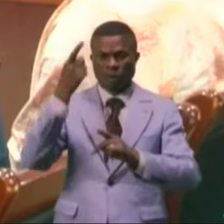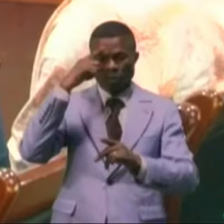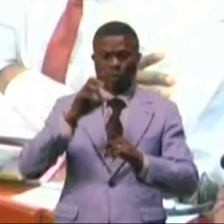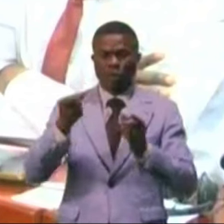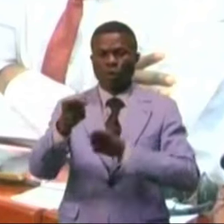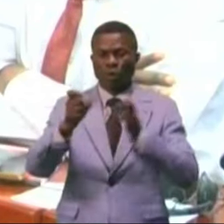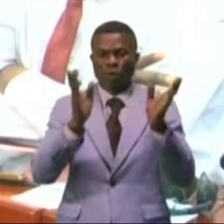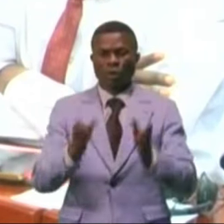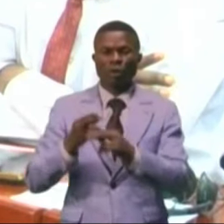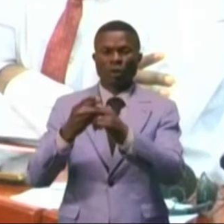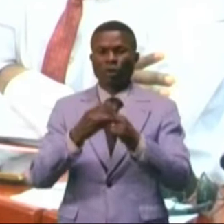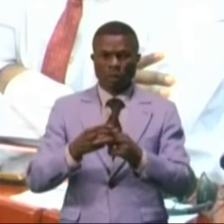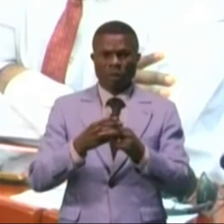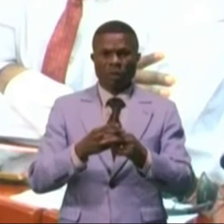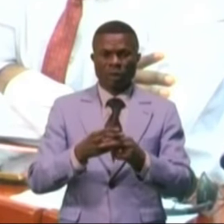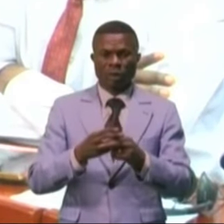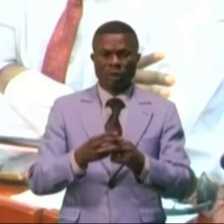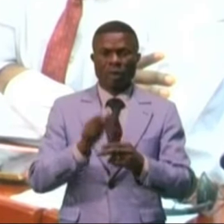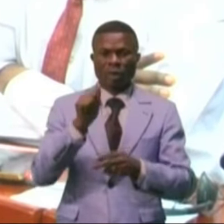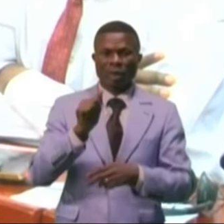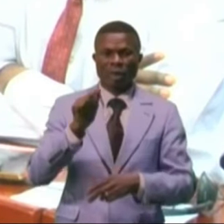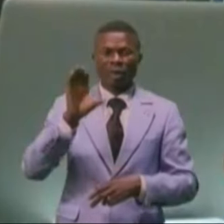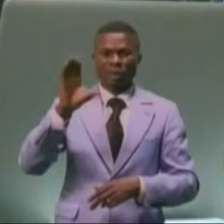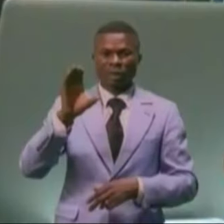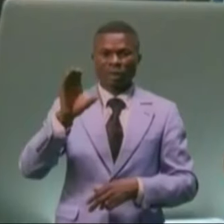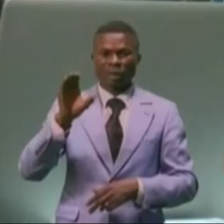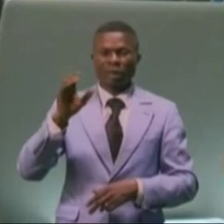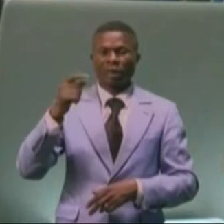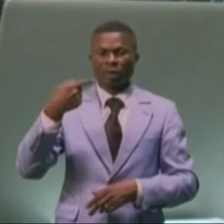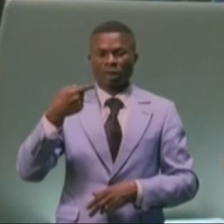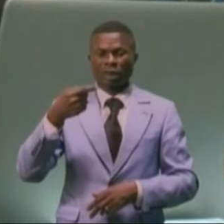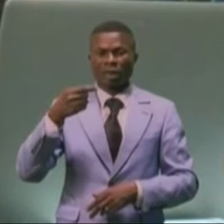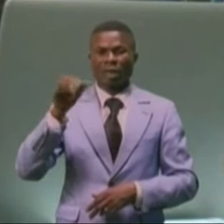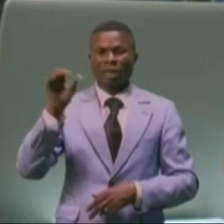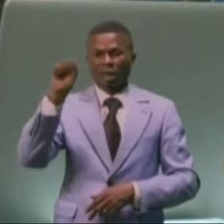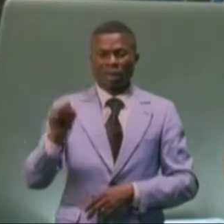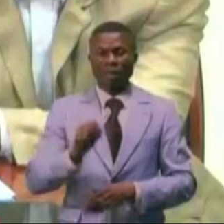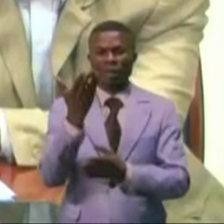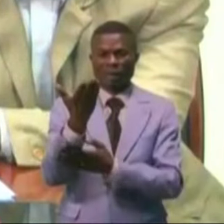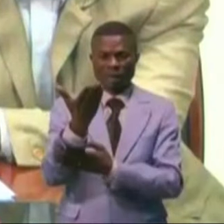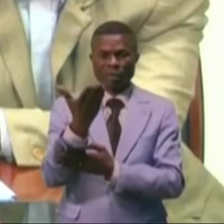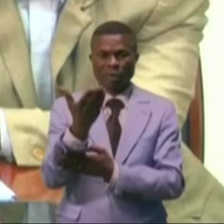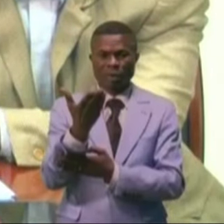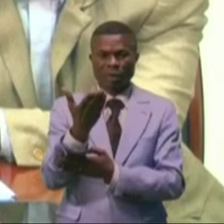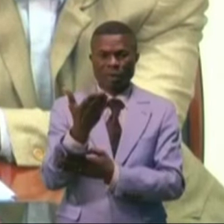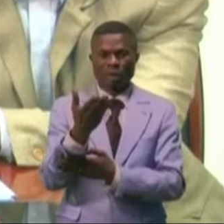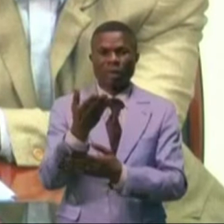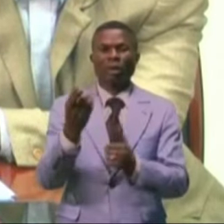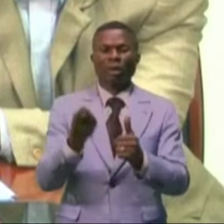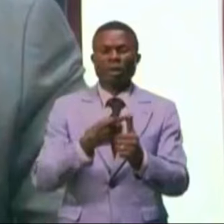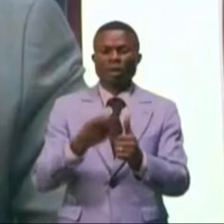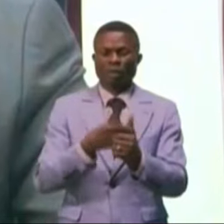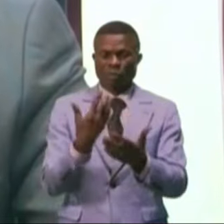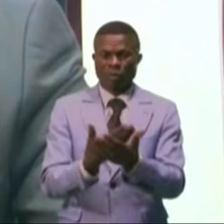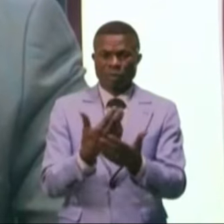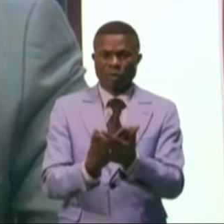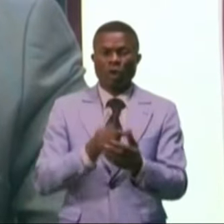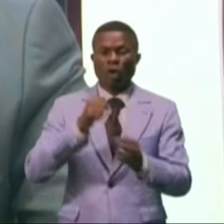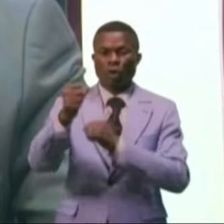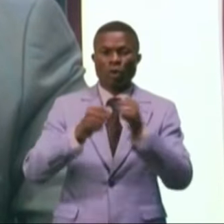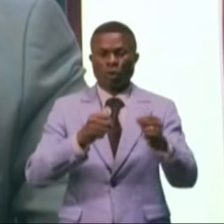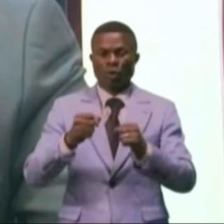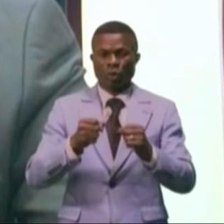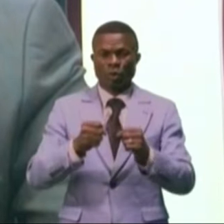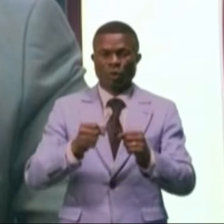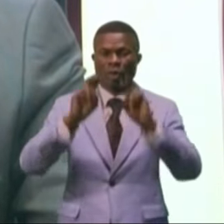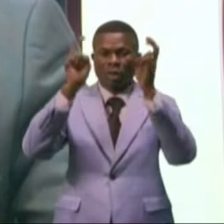gouvernance sécuritaire, ACGS, tire la sonnette d'alarme sur... Première urgence, combat autour de la ville